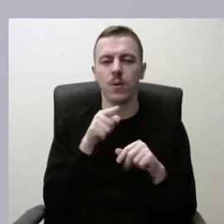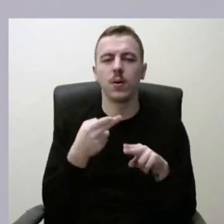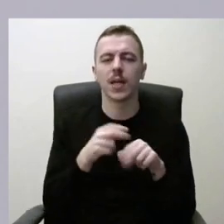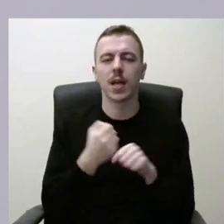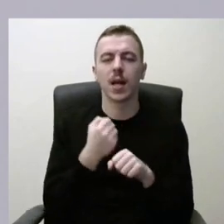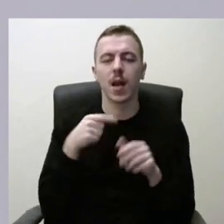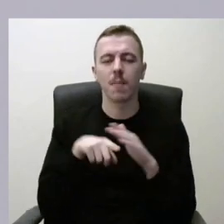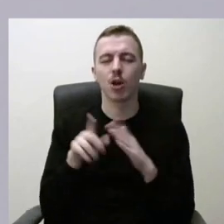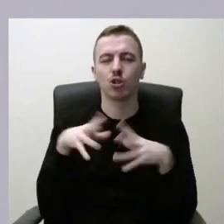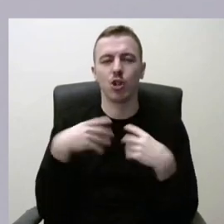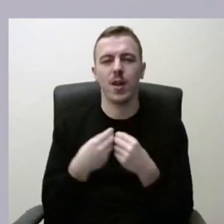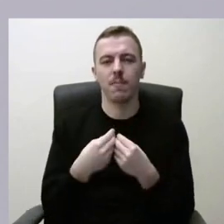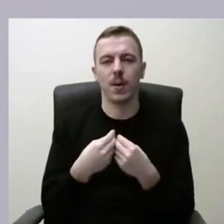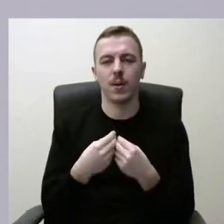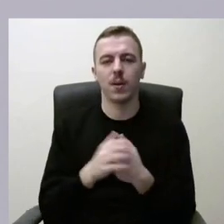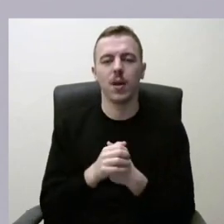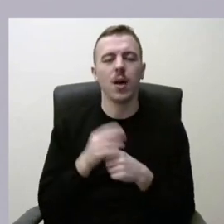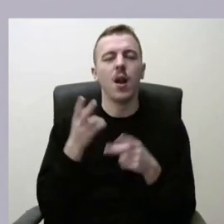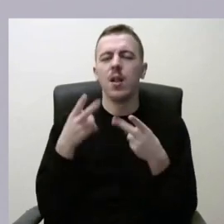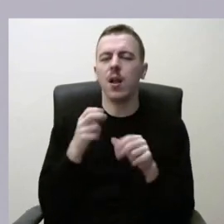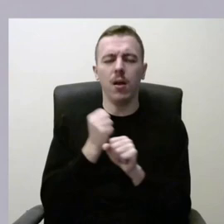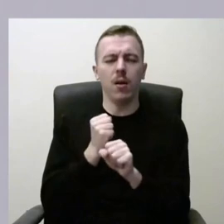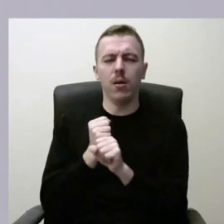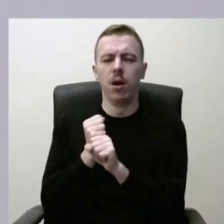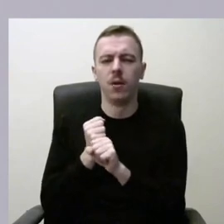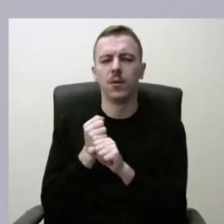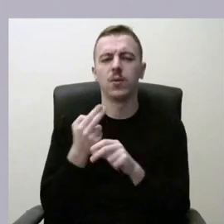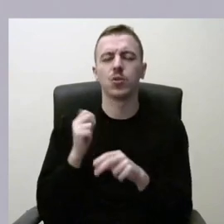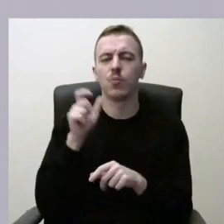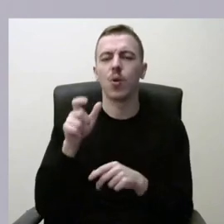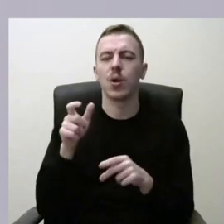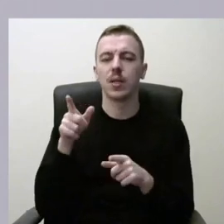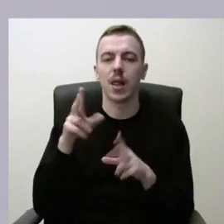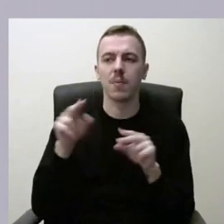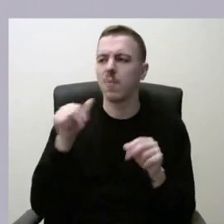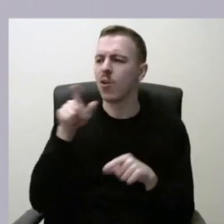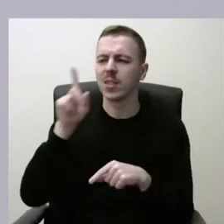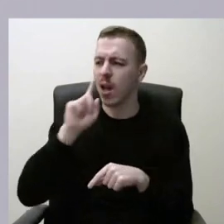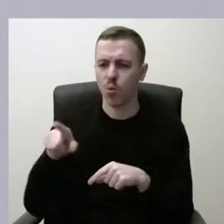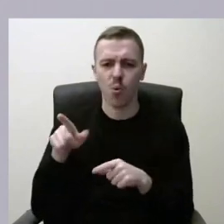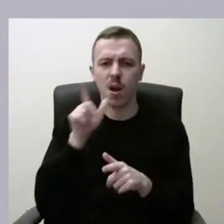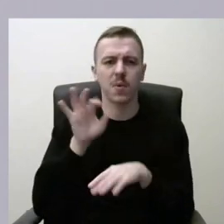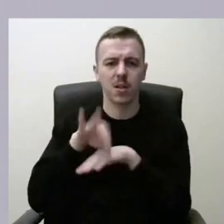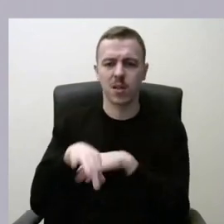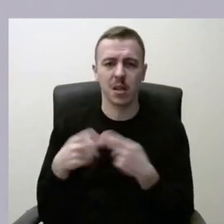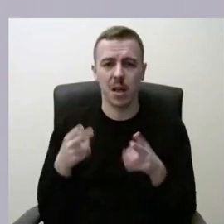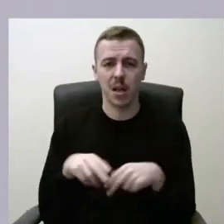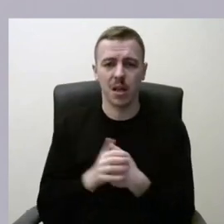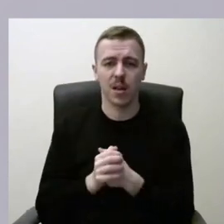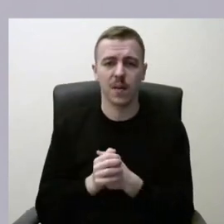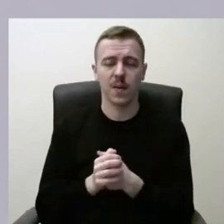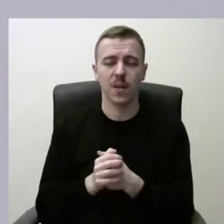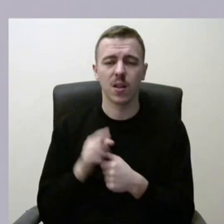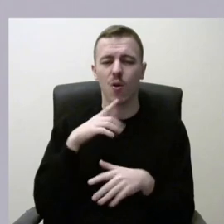šeimą. Ir visų pirma, nereikia daryti to, kad žmogus būtų laimingas, ko jis nenori. Daugumai visuomenės